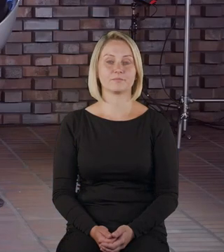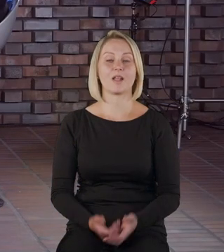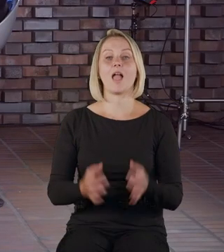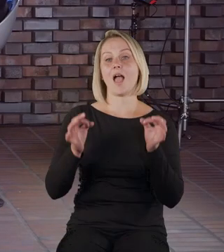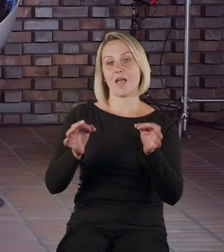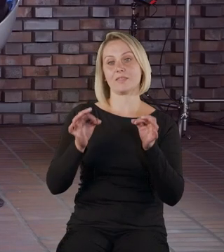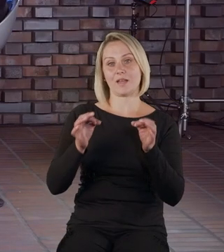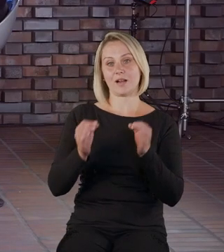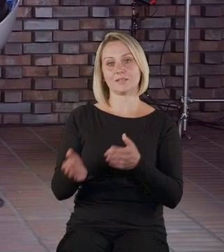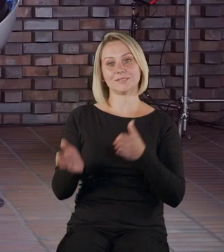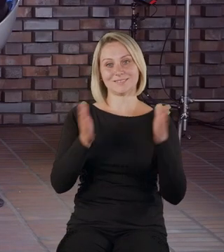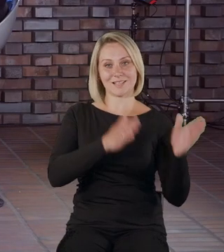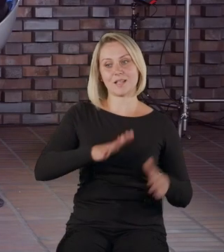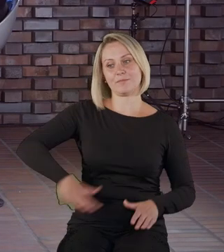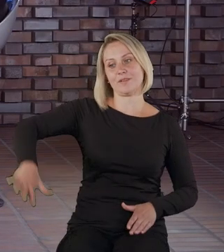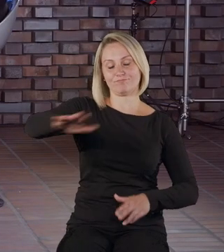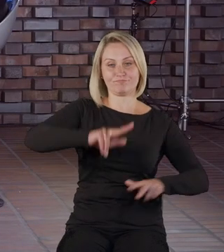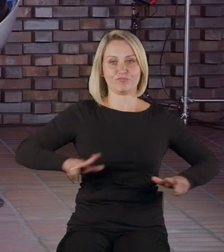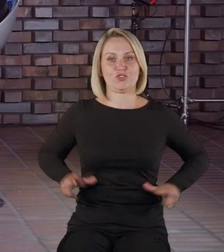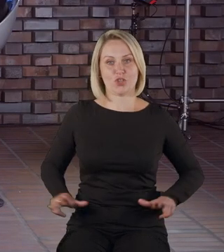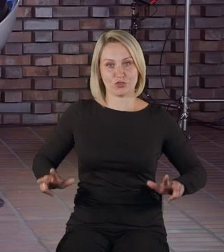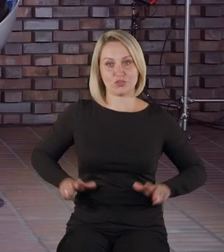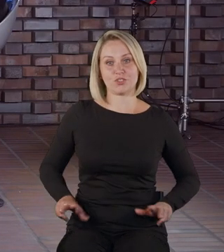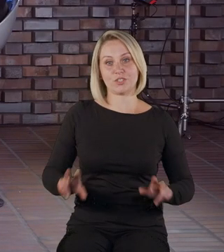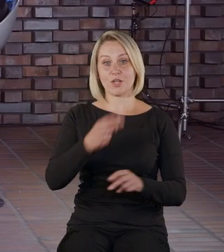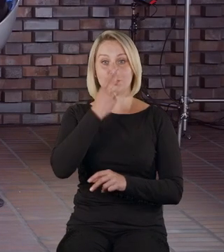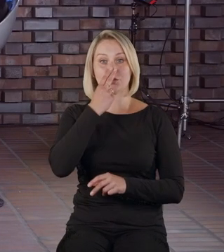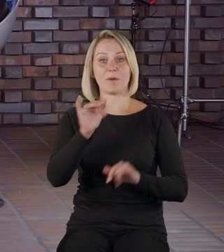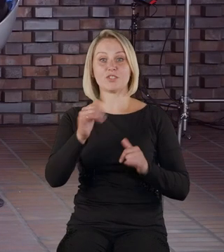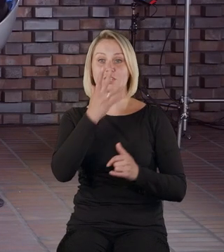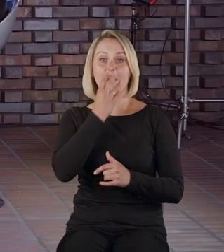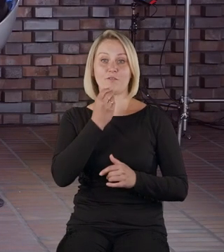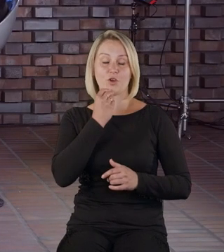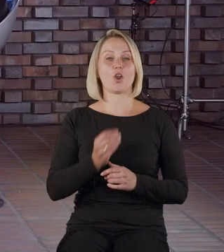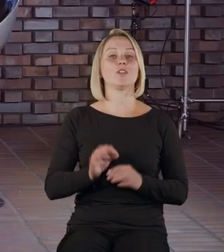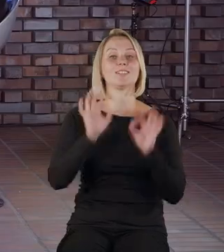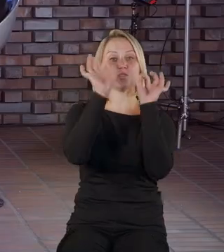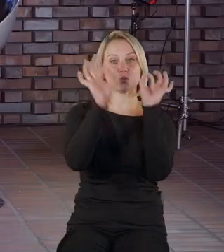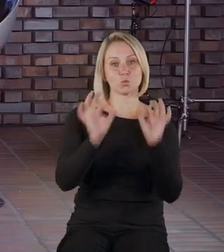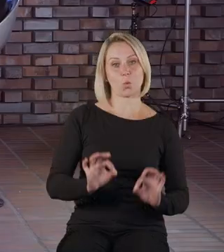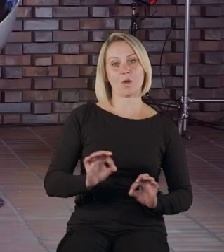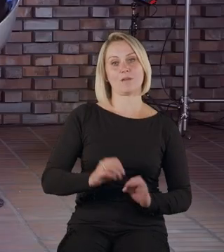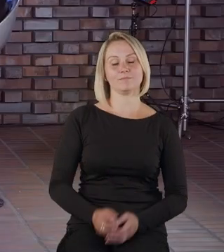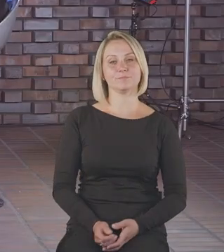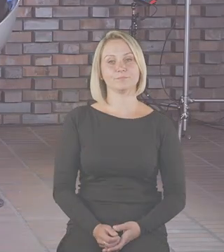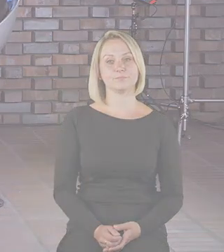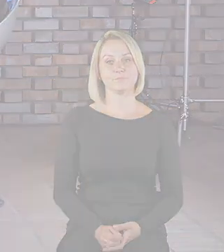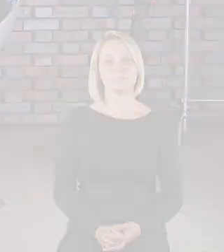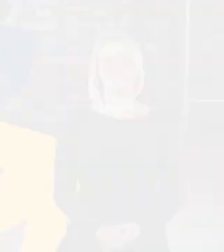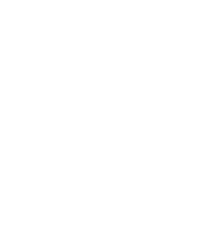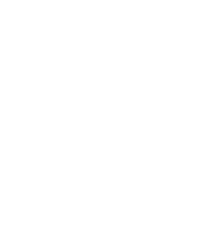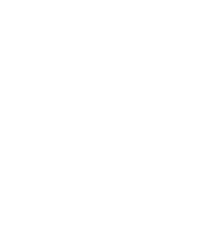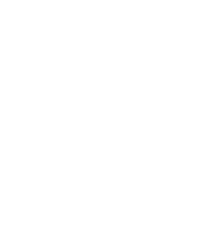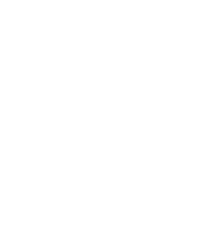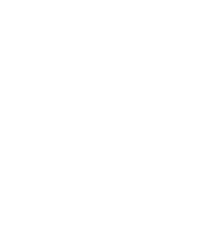Teraz przenosimy się na kampus cieszyński. Czas na wizytówkę Wydziału Sztuki i Nauk Edukacji.